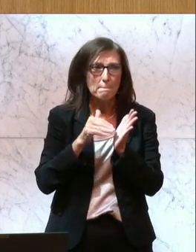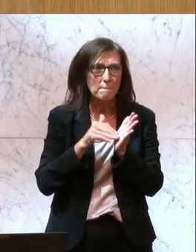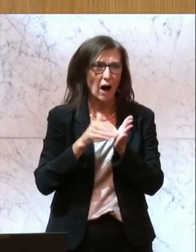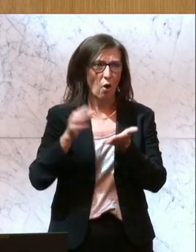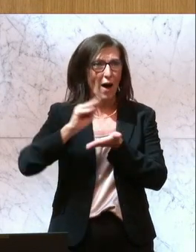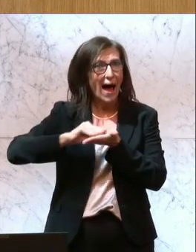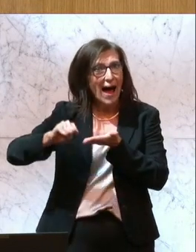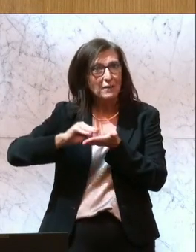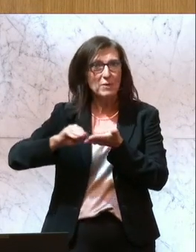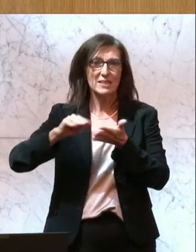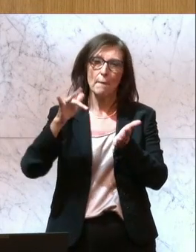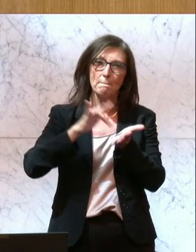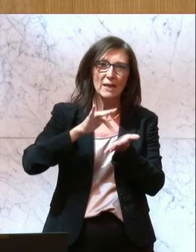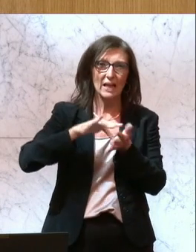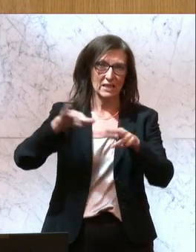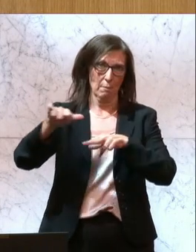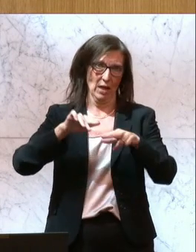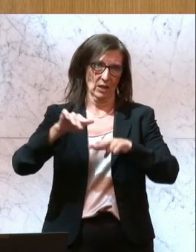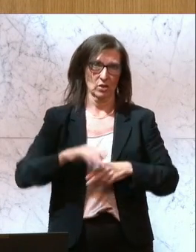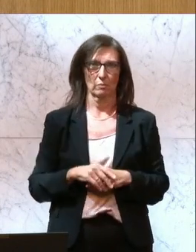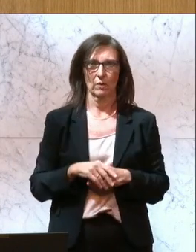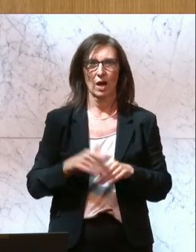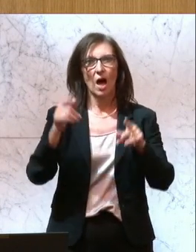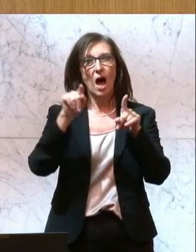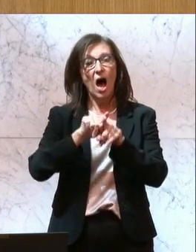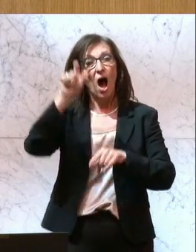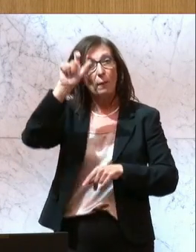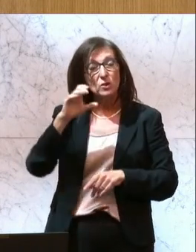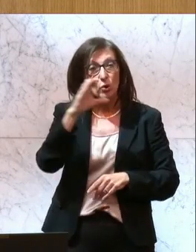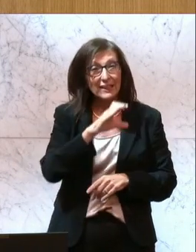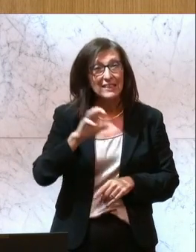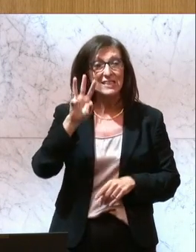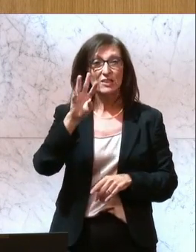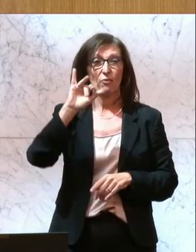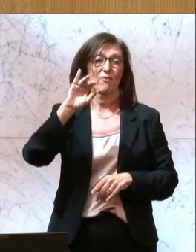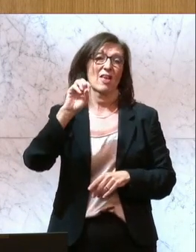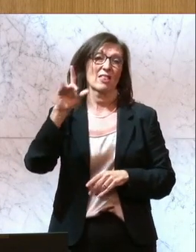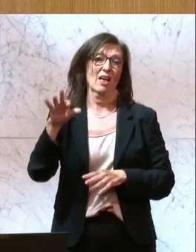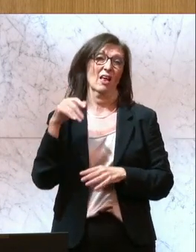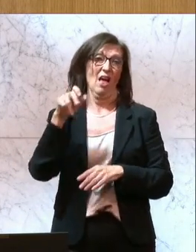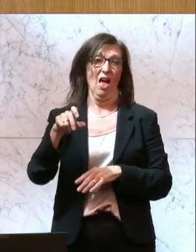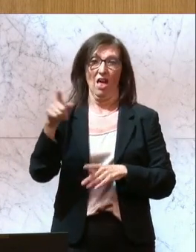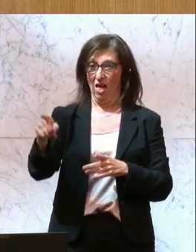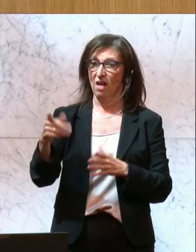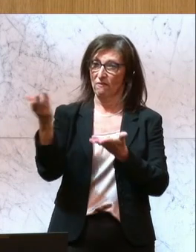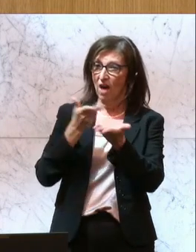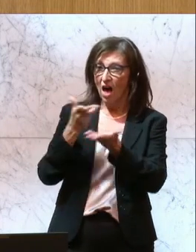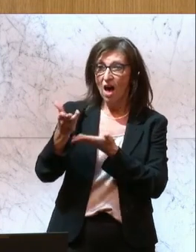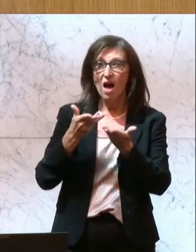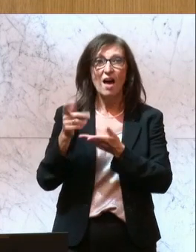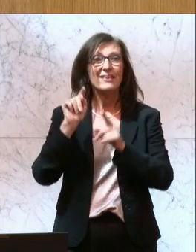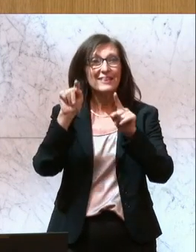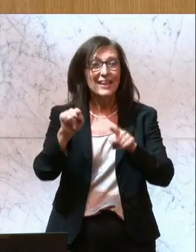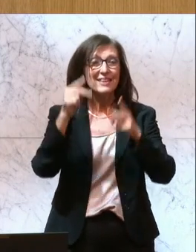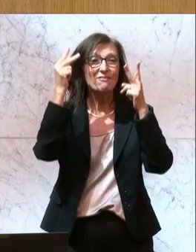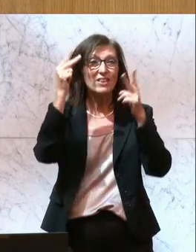und mittleres Management. Und da ist gerade auch der Christoph Wiederkehr mit Ihnen in Verhandlungen, damit er hier weitere Schritte machen kann, weil das ein wesentlicher Schritt ist, den